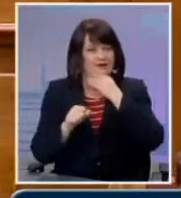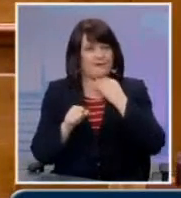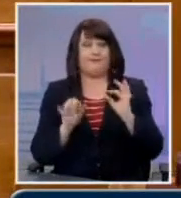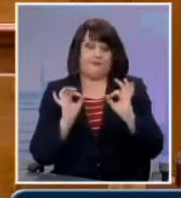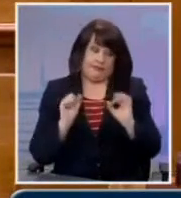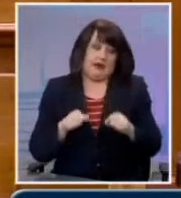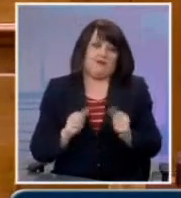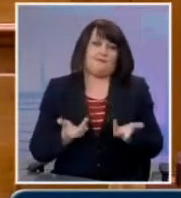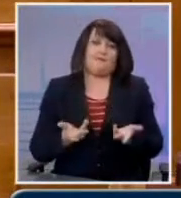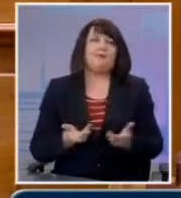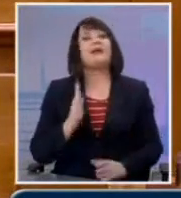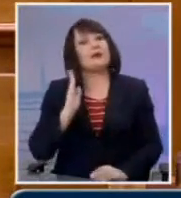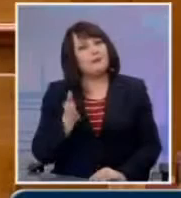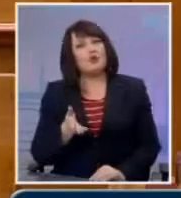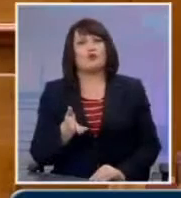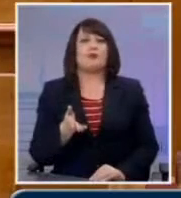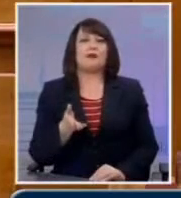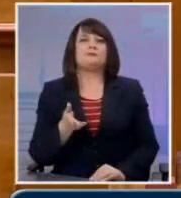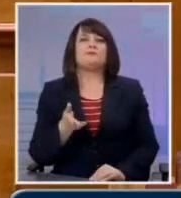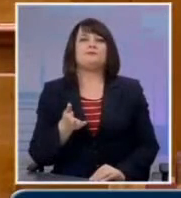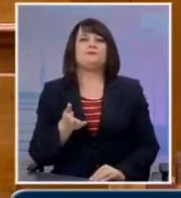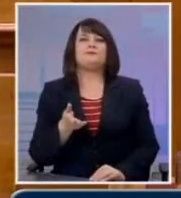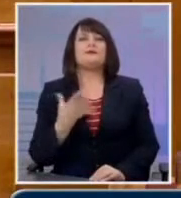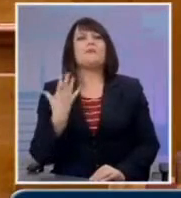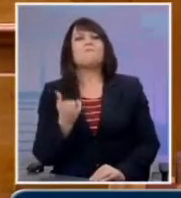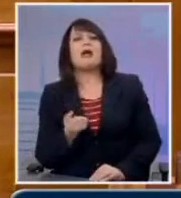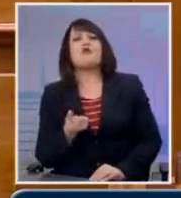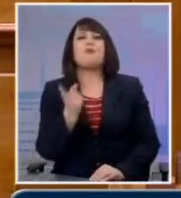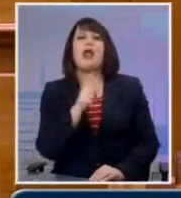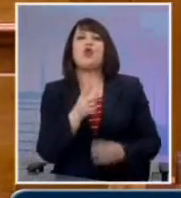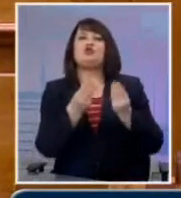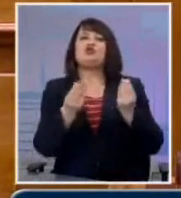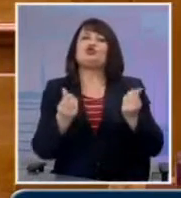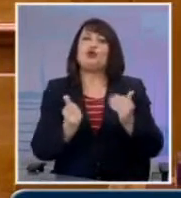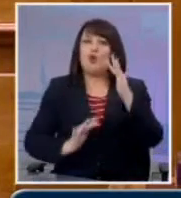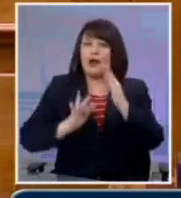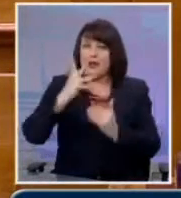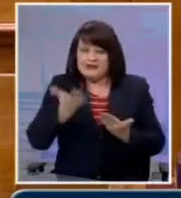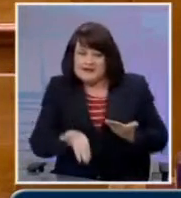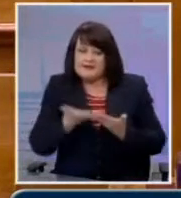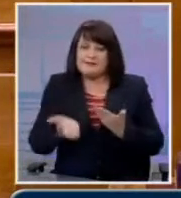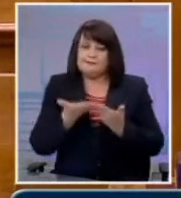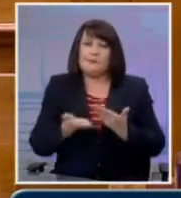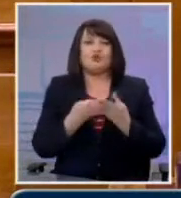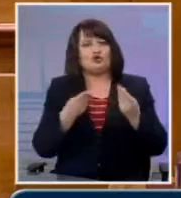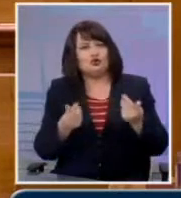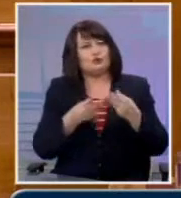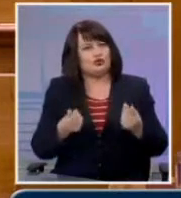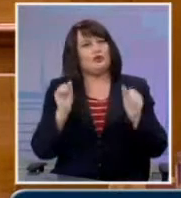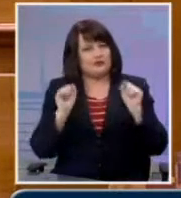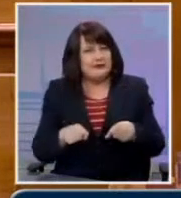δυνατότητα να υπάρχει, να υπάρχουν κινήσεις που θα βοηθήσουν την ανάπτυξη περαιτέρω. Και αυτό θα